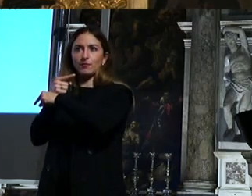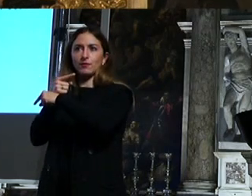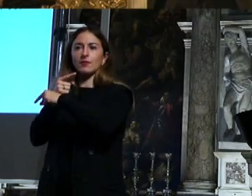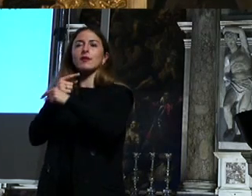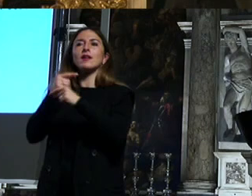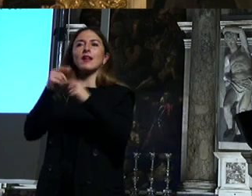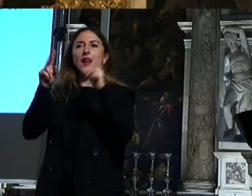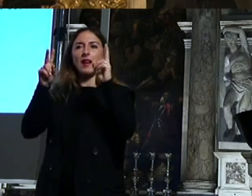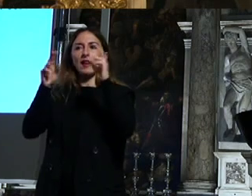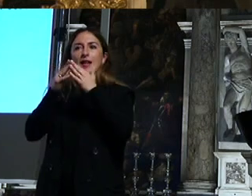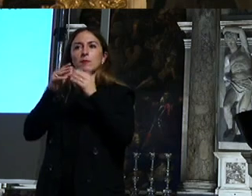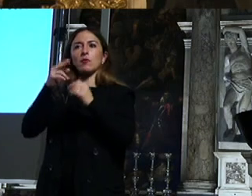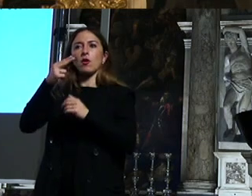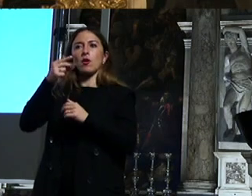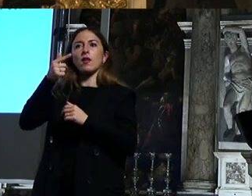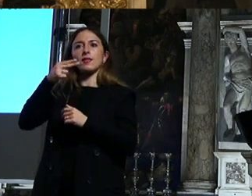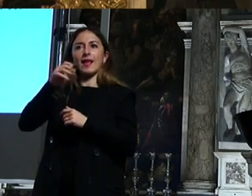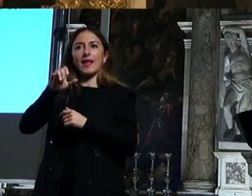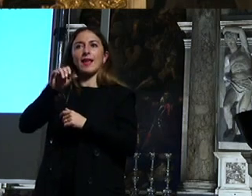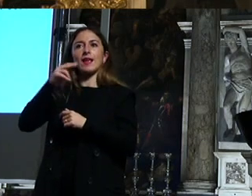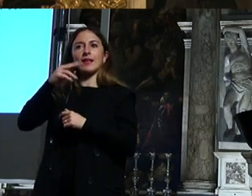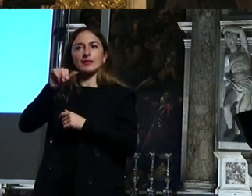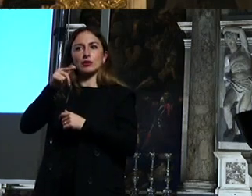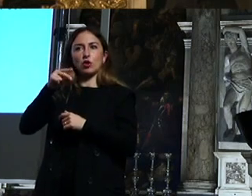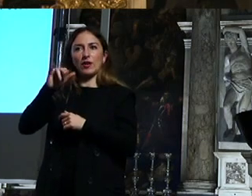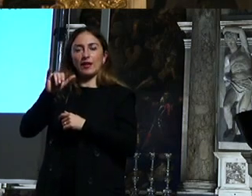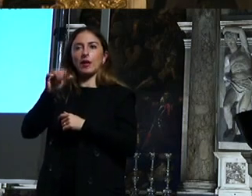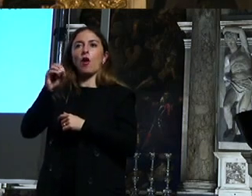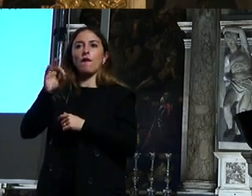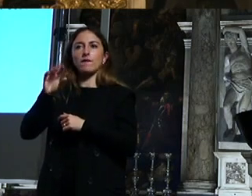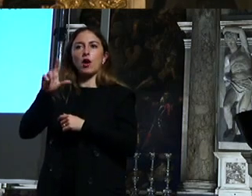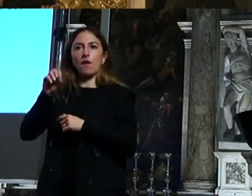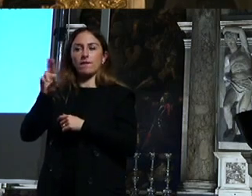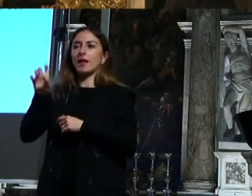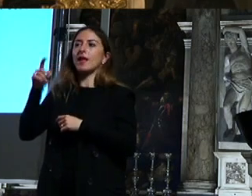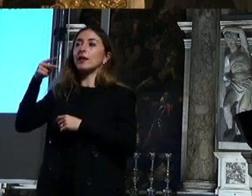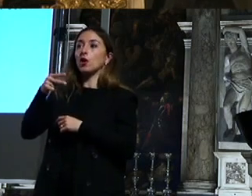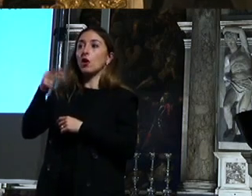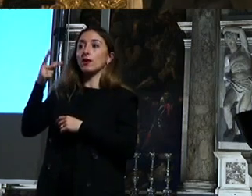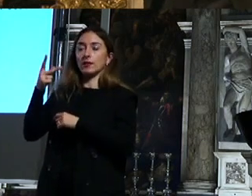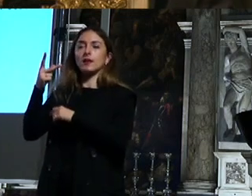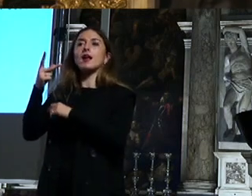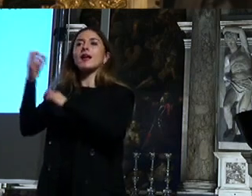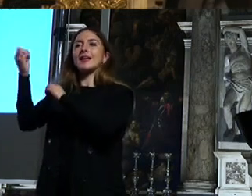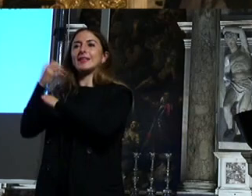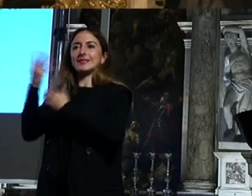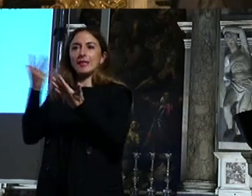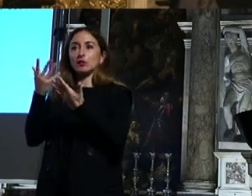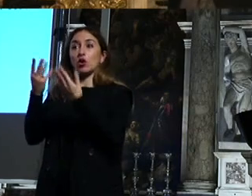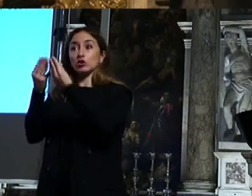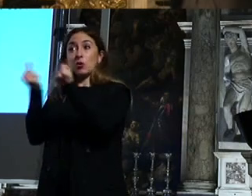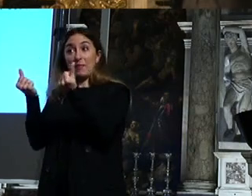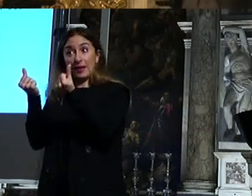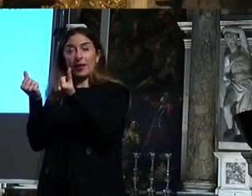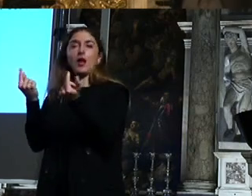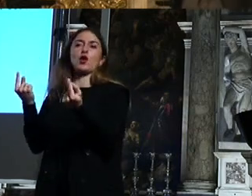Love, a noi tutti Nicole con la sua opera ha insegnato l'opposto di scomparire.